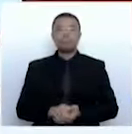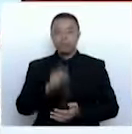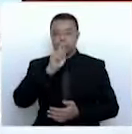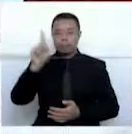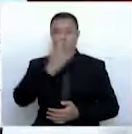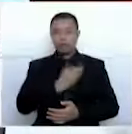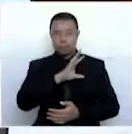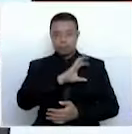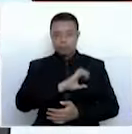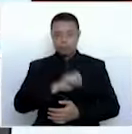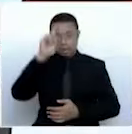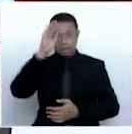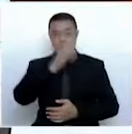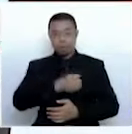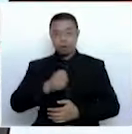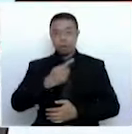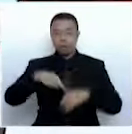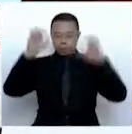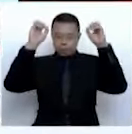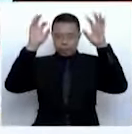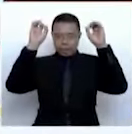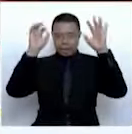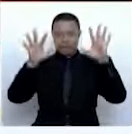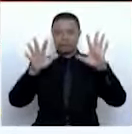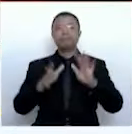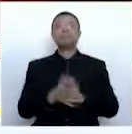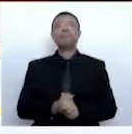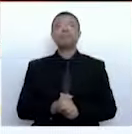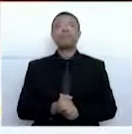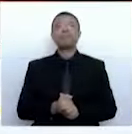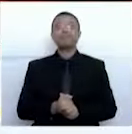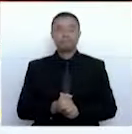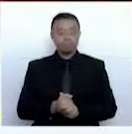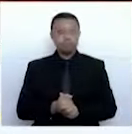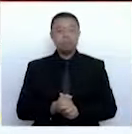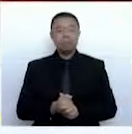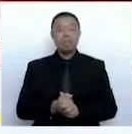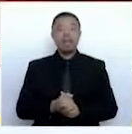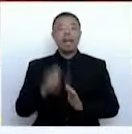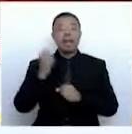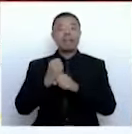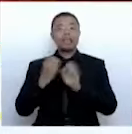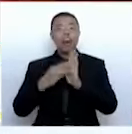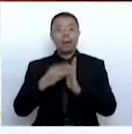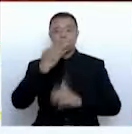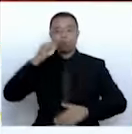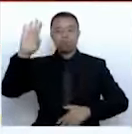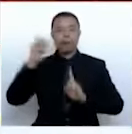Bismillahirrahmanirrahim. Assalamualaikum warahmatullahi wabarakatuh. Gajah Mada, Sumpah